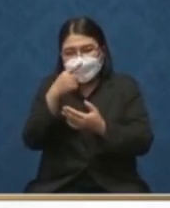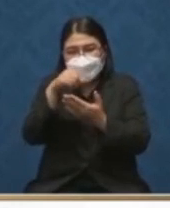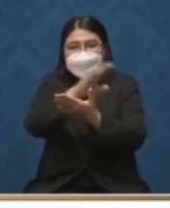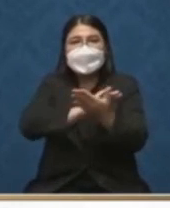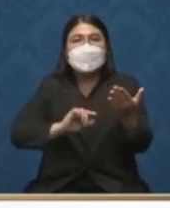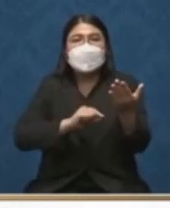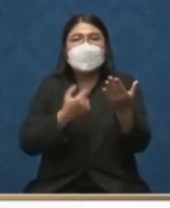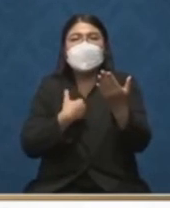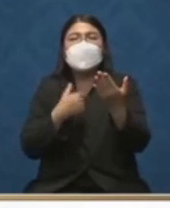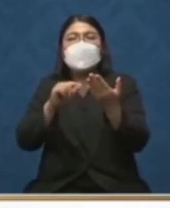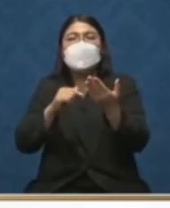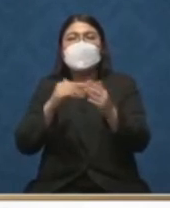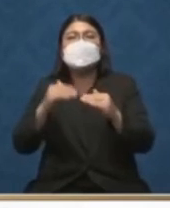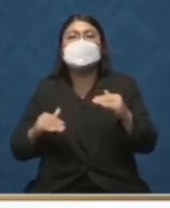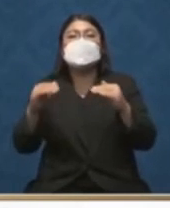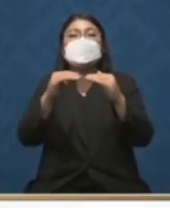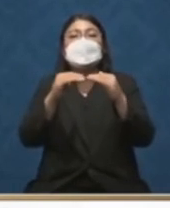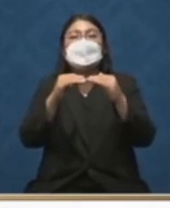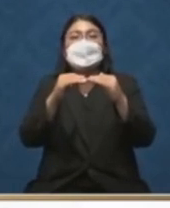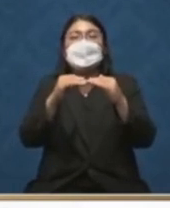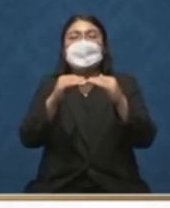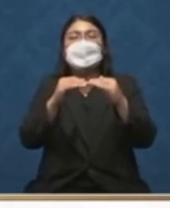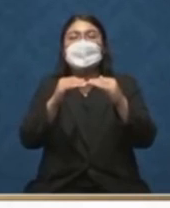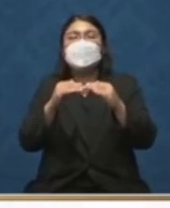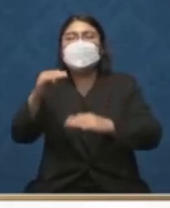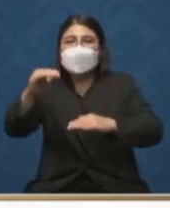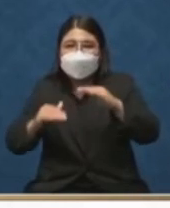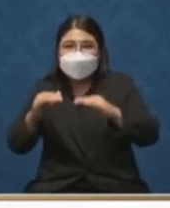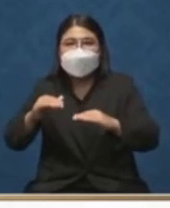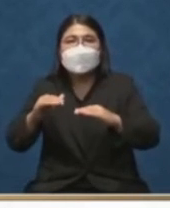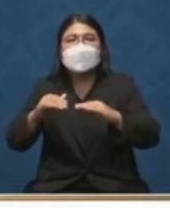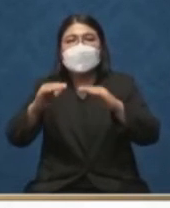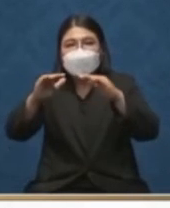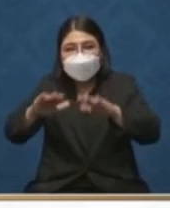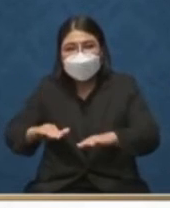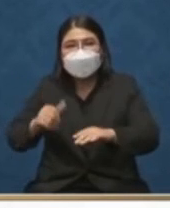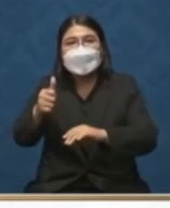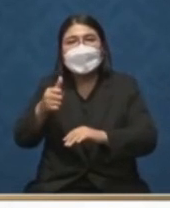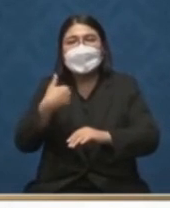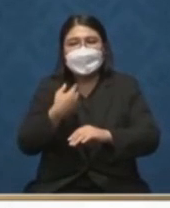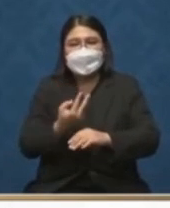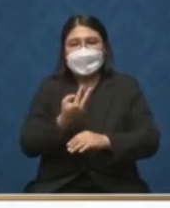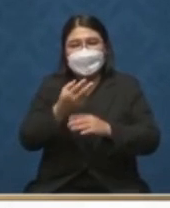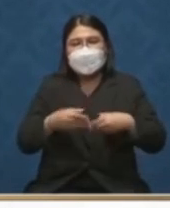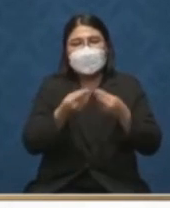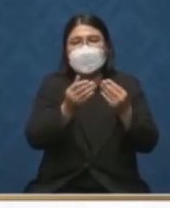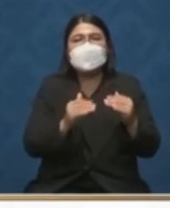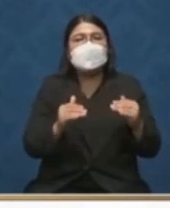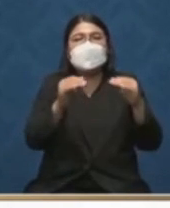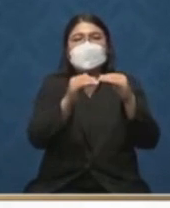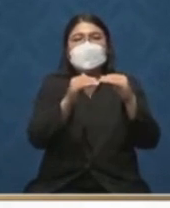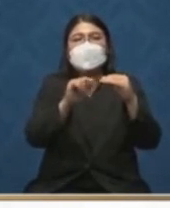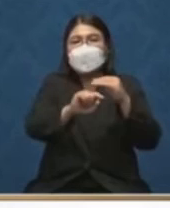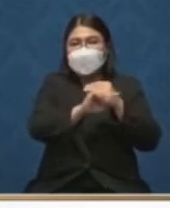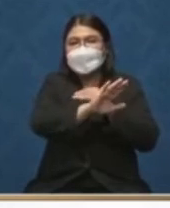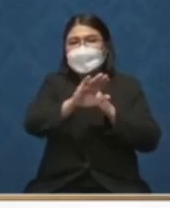ทำอย่างไรให้เขาหลุดพ้นจากความยากจนประเทศนี้มีความเท่าเทียมลด